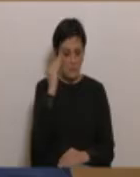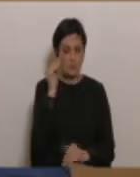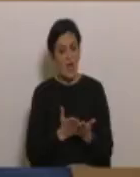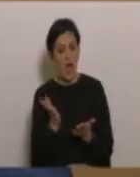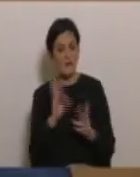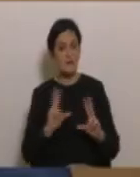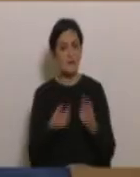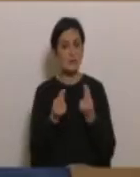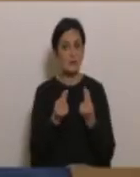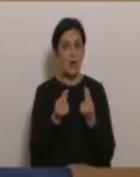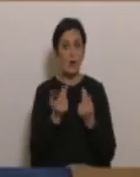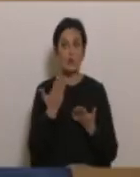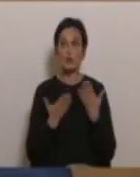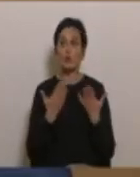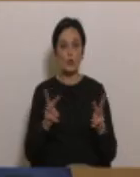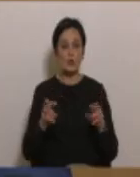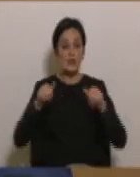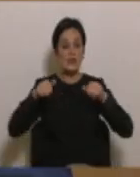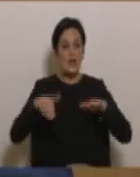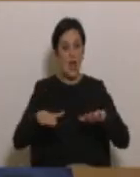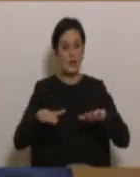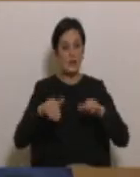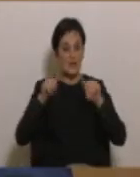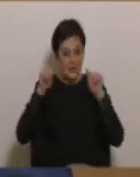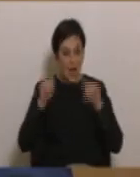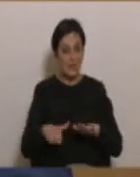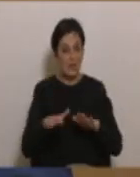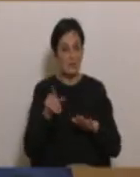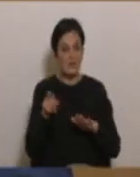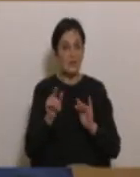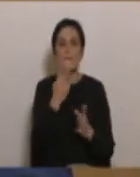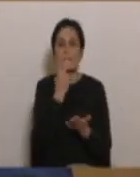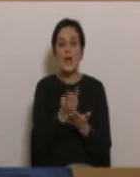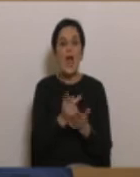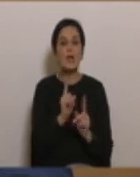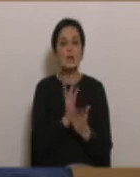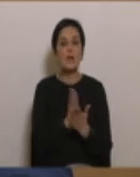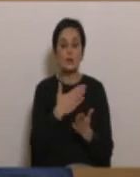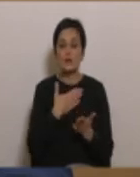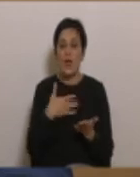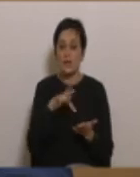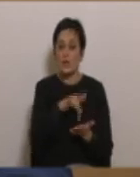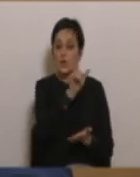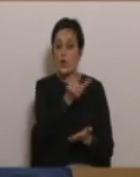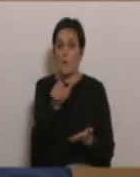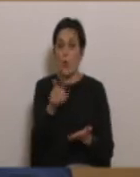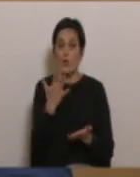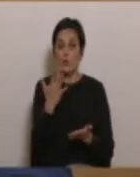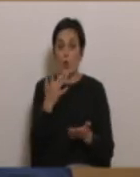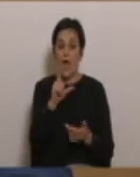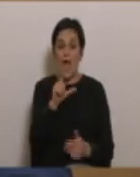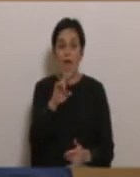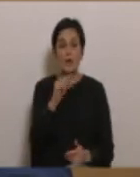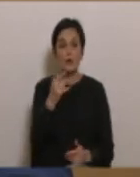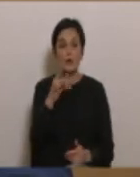თუ ჯანმრთელობის სამინისტრო ეს გადაწყვეტდა ამ საქმეს მაღსხედელობაში, ჩვენი მოქალაქეები, რომელიც გადმოდიან ენგურზე და